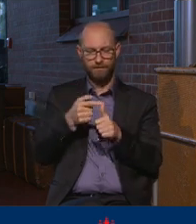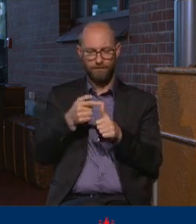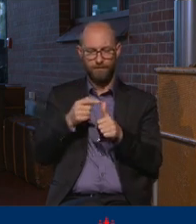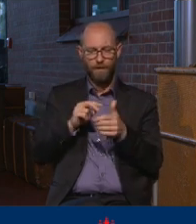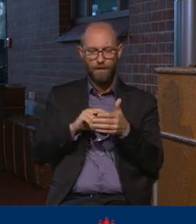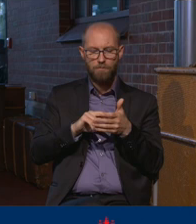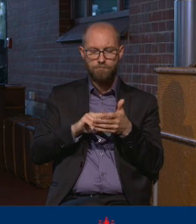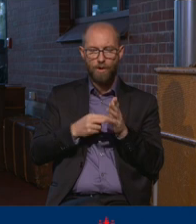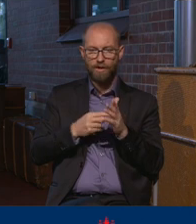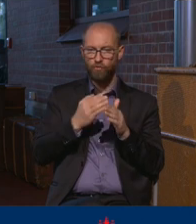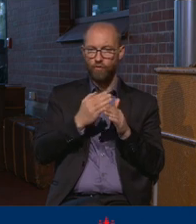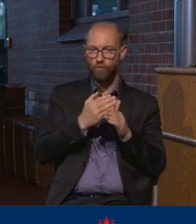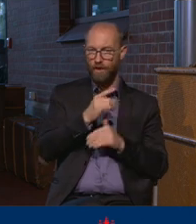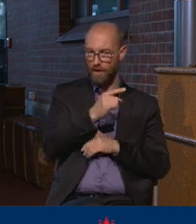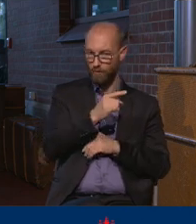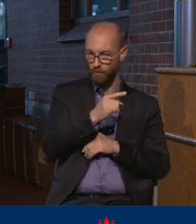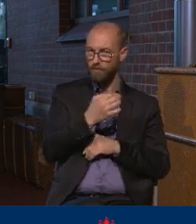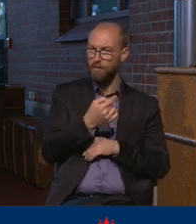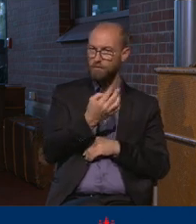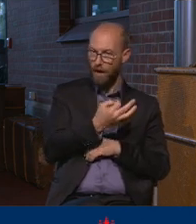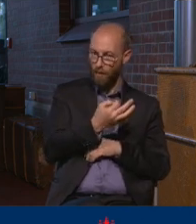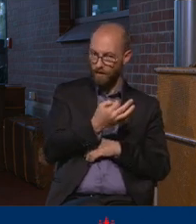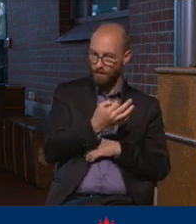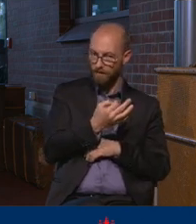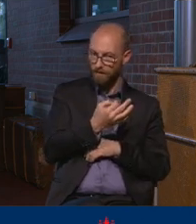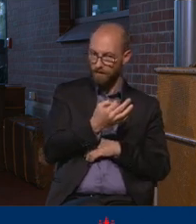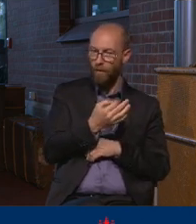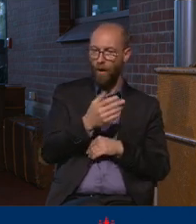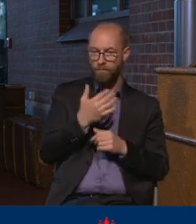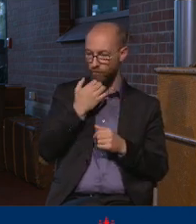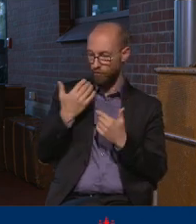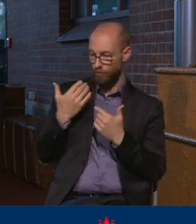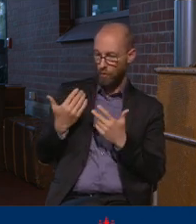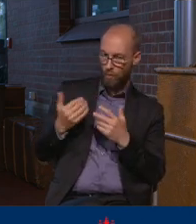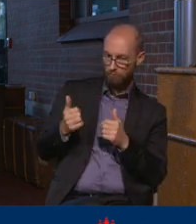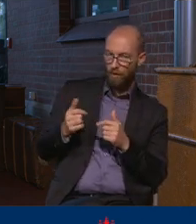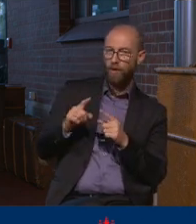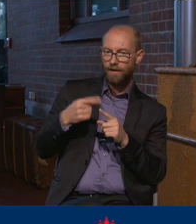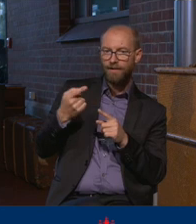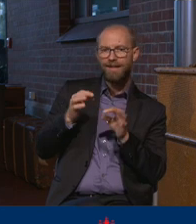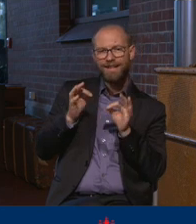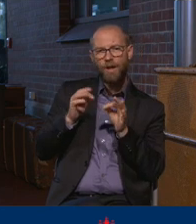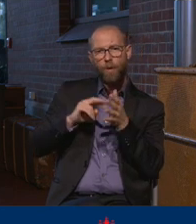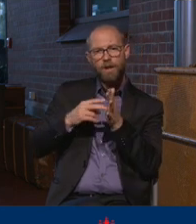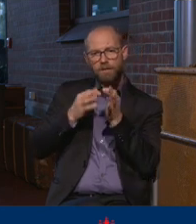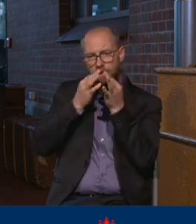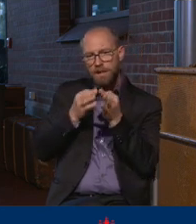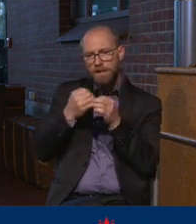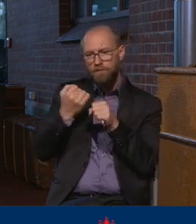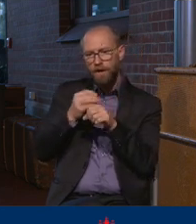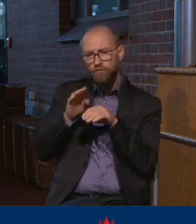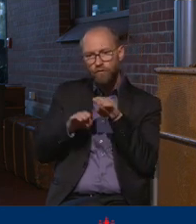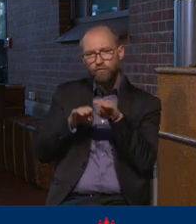entscheidung die notwendig ist dann die nächsten schritte formuliert werden das heißt individuelle lösungen